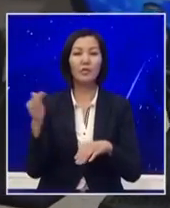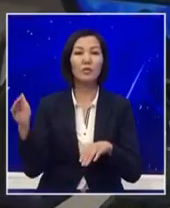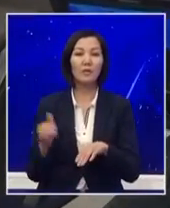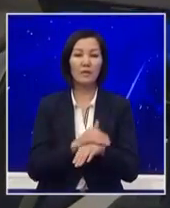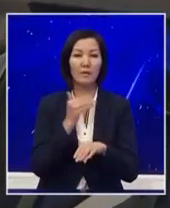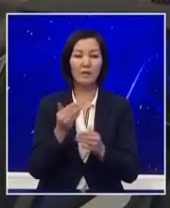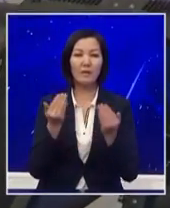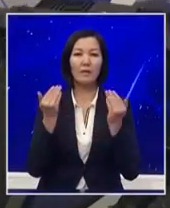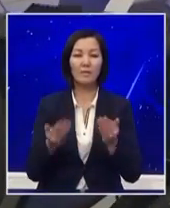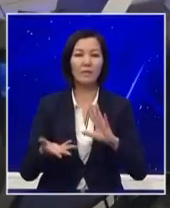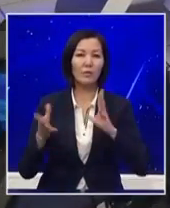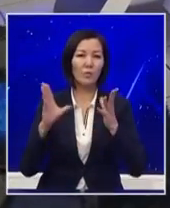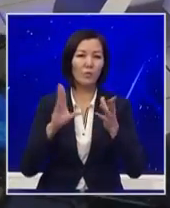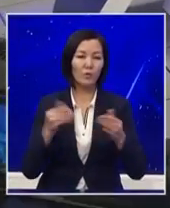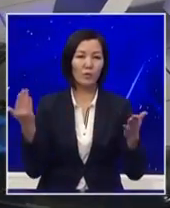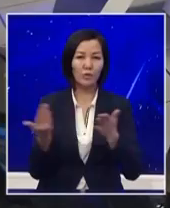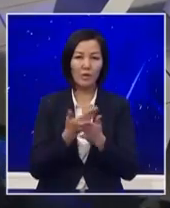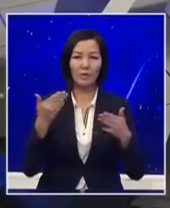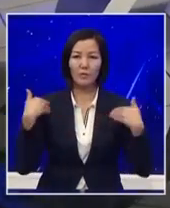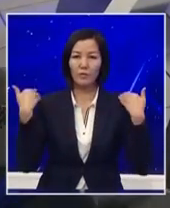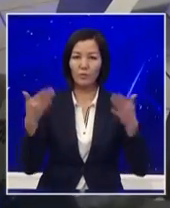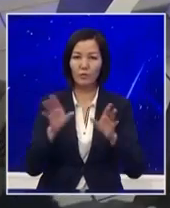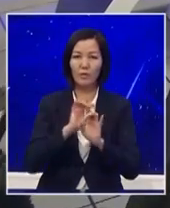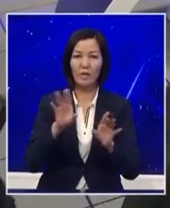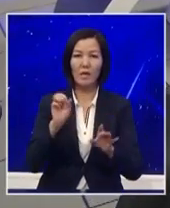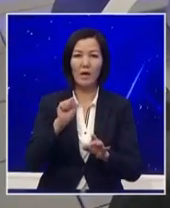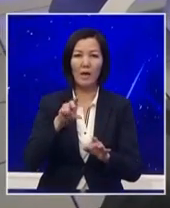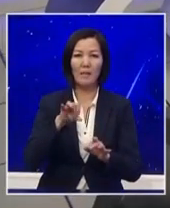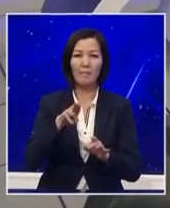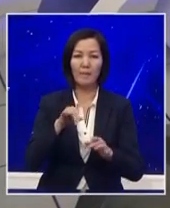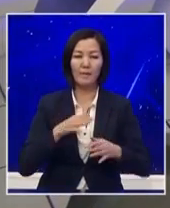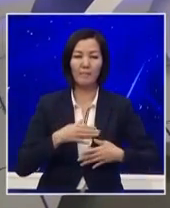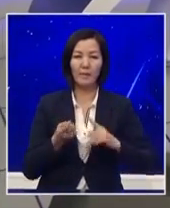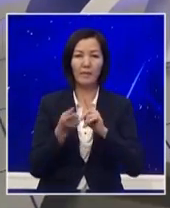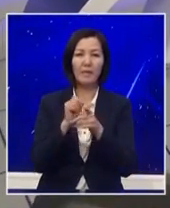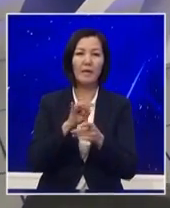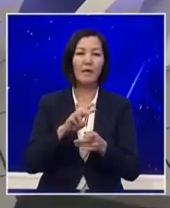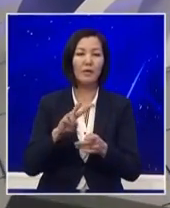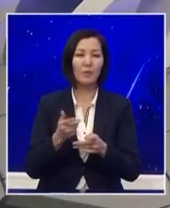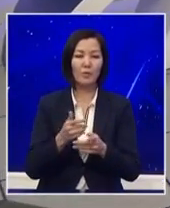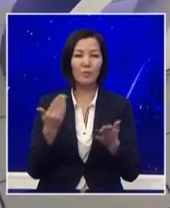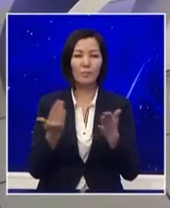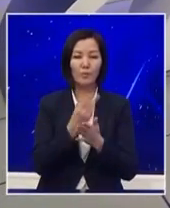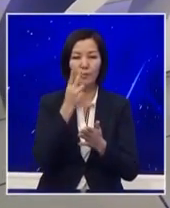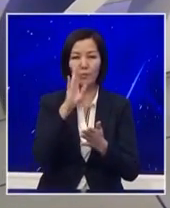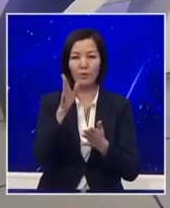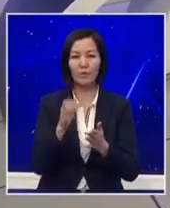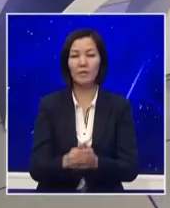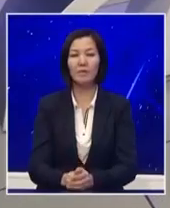Ассаламу алейкум, қадірменді көрермен, тікелей эфирде қорытын жаңалықтары, студияда Алмат Хамид, Сурдодармада Айгүл Жұмашқызы. Бүгін көретіндеріңіз.